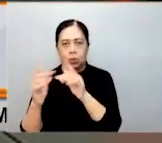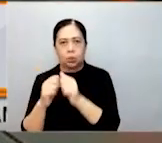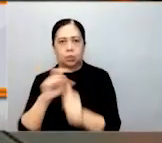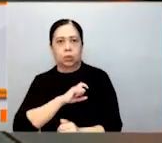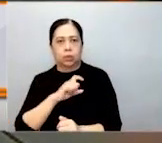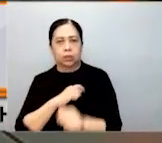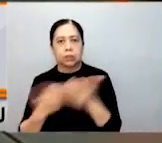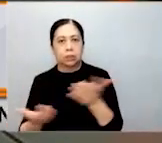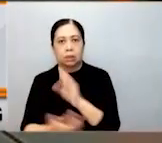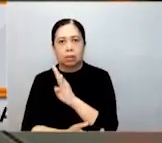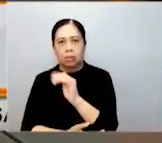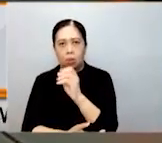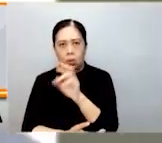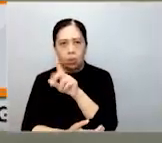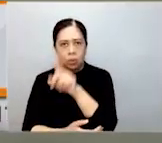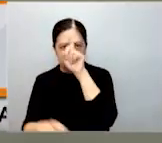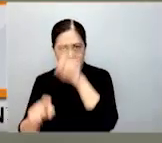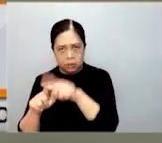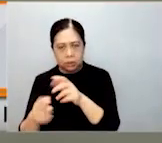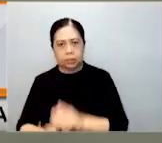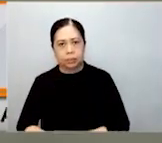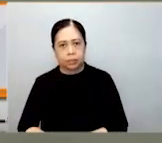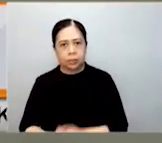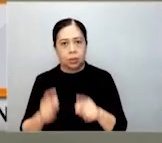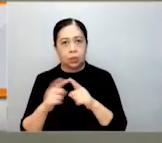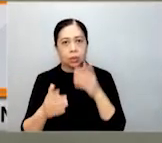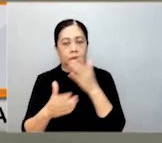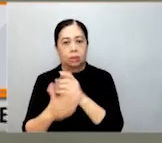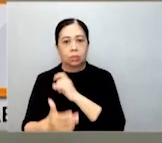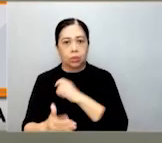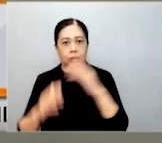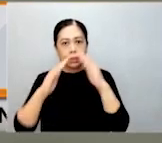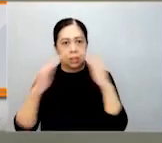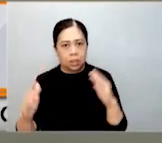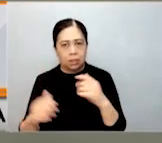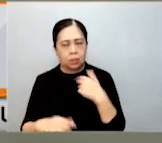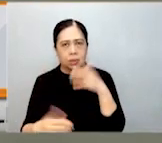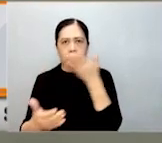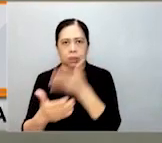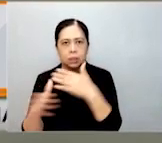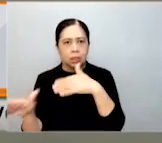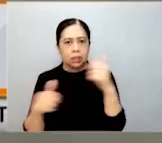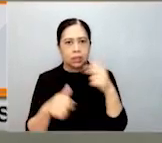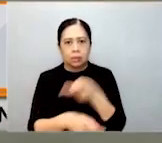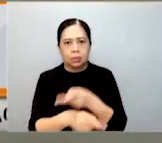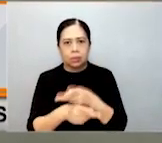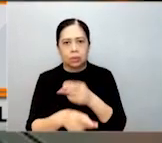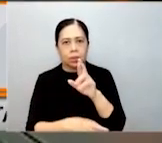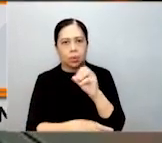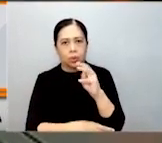sa Bacoor, Cavite, kung saan siya nakatira. Nang pumunta ang mga pulis sa bahay ni Napoleon, inabutan nilang paalis ang atiwalang si Romnick